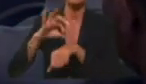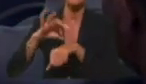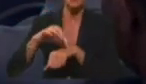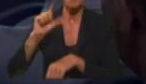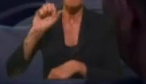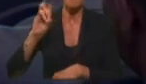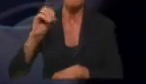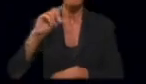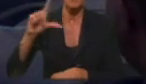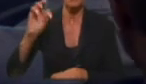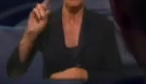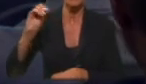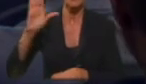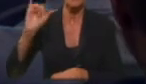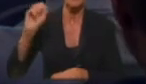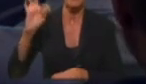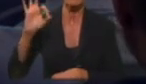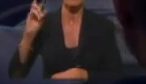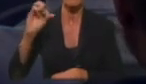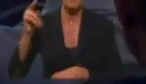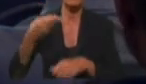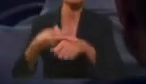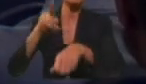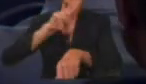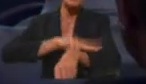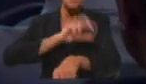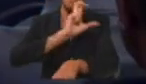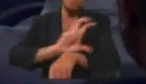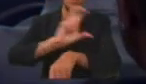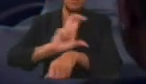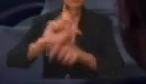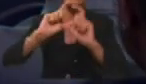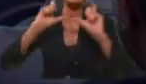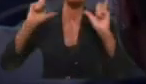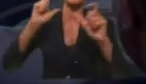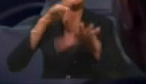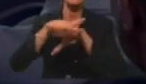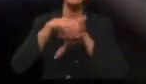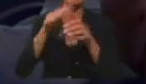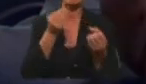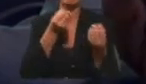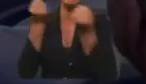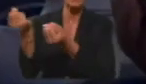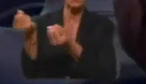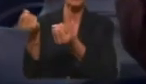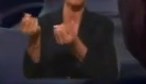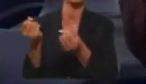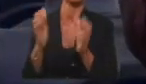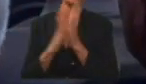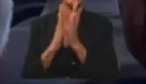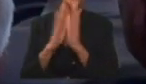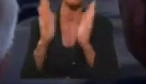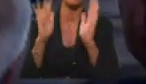Paweł Żmuda-Trzewiatowski z Politechniki Poznańskiej, z Zakładu Systemów Transportowych. Witamy serdecznie i wielkie brawa.